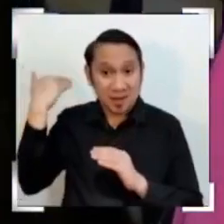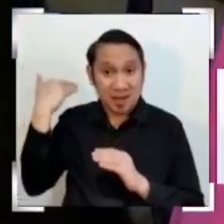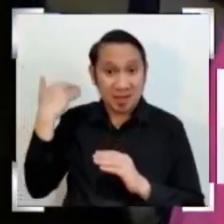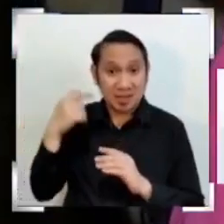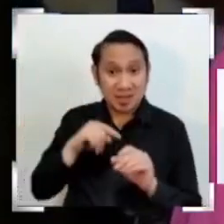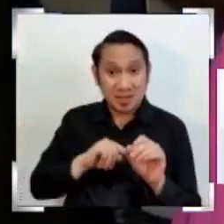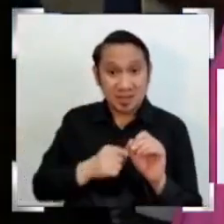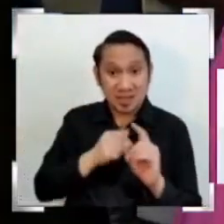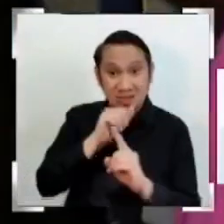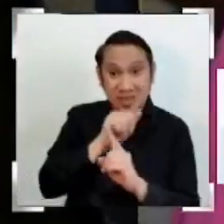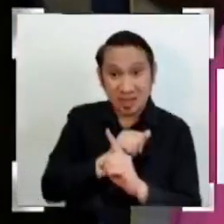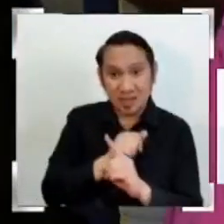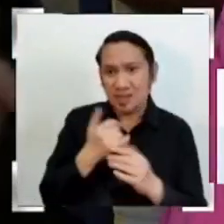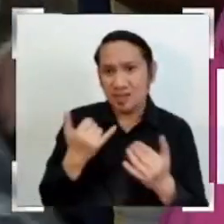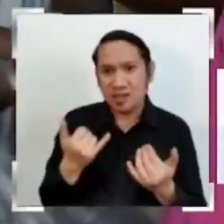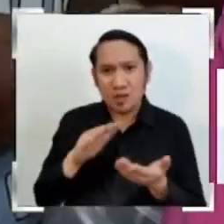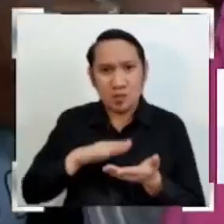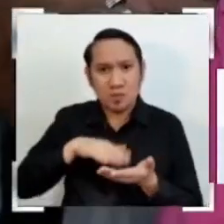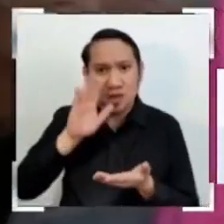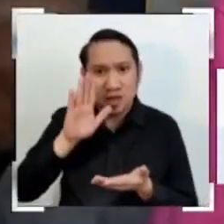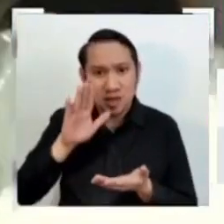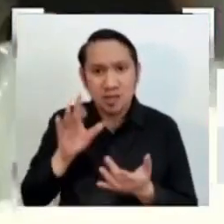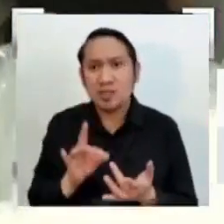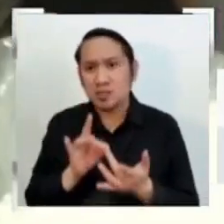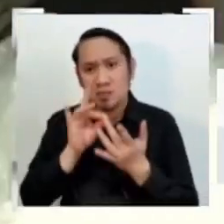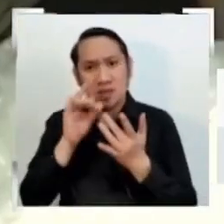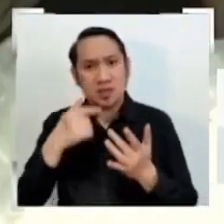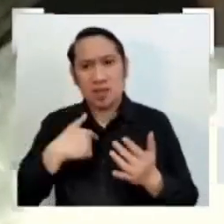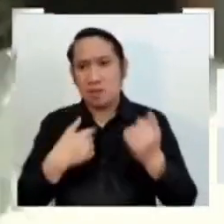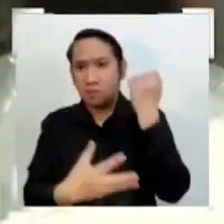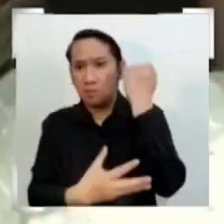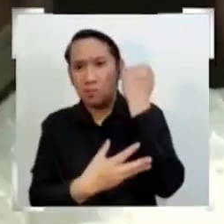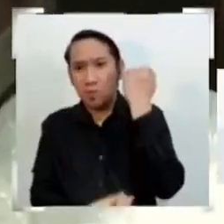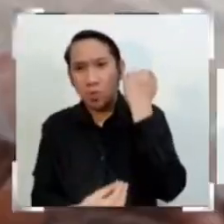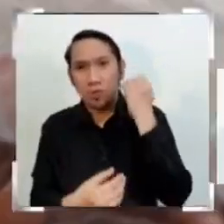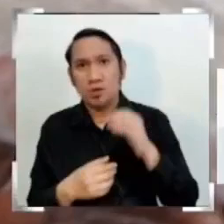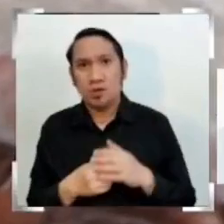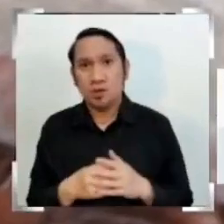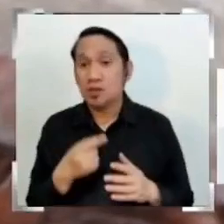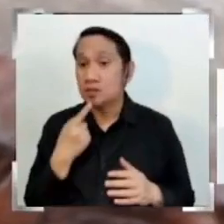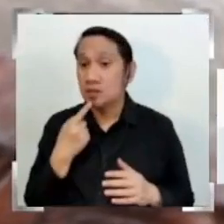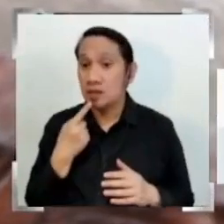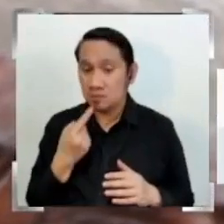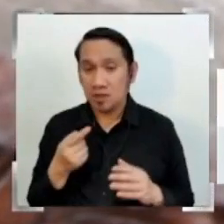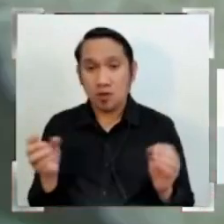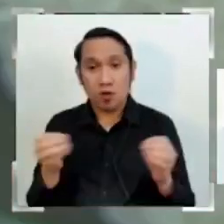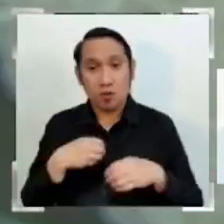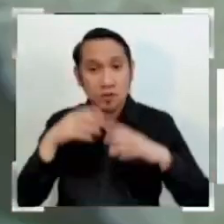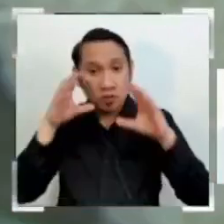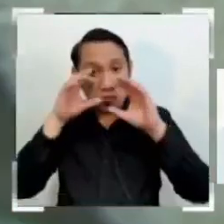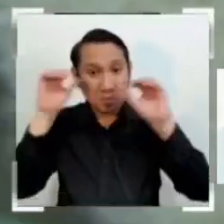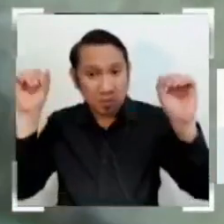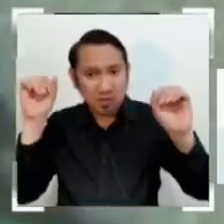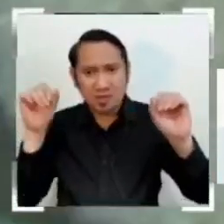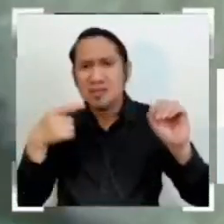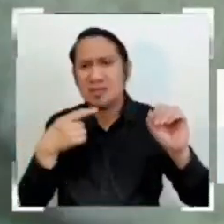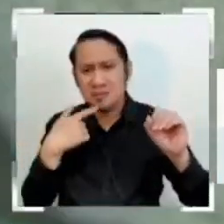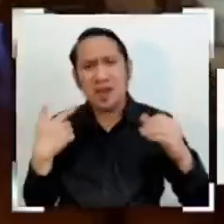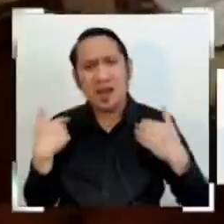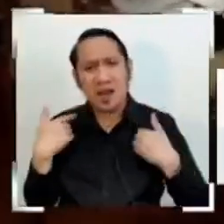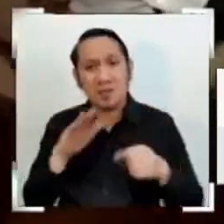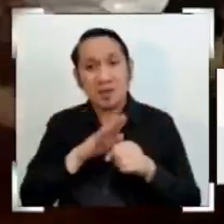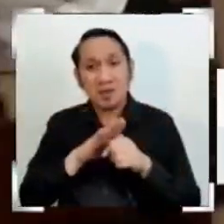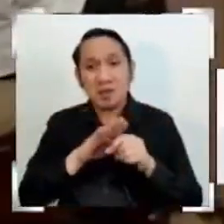bulsa, lalo na sa mahirap pong katulad po namin. Ayon sa Malacanang, sapat ang supply ng bigas, pero iba-iba ang presyo sa mga